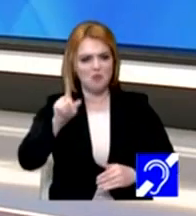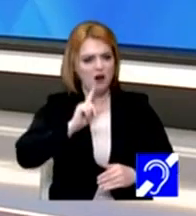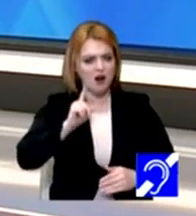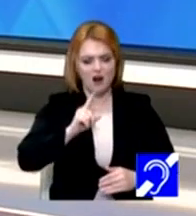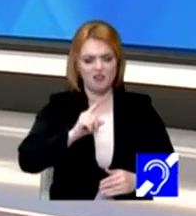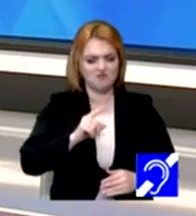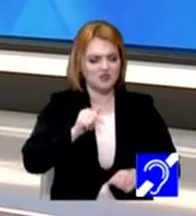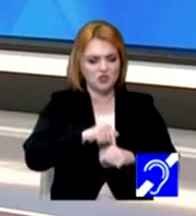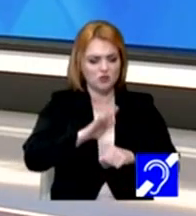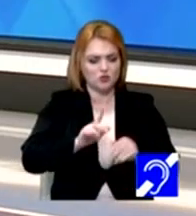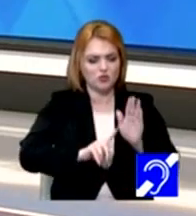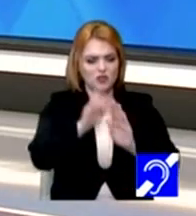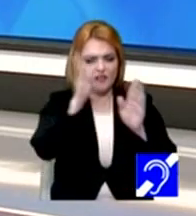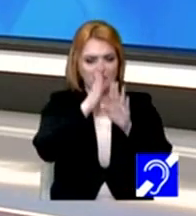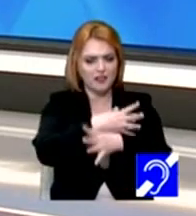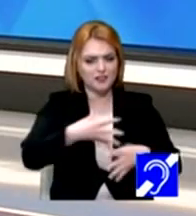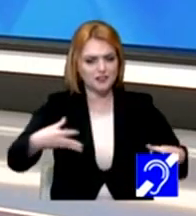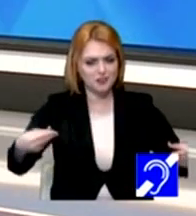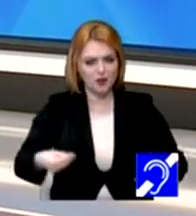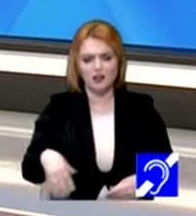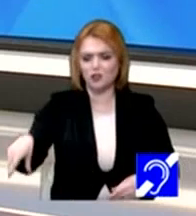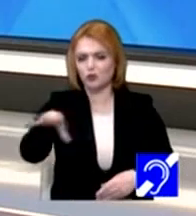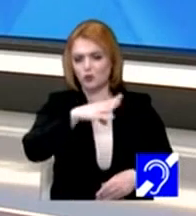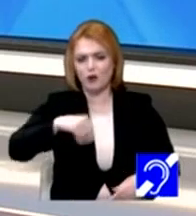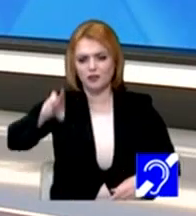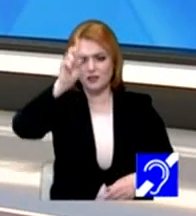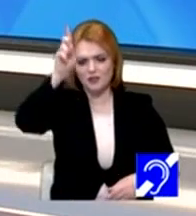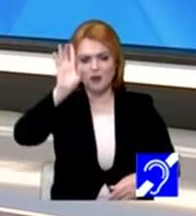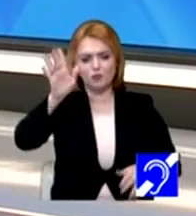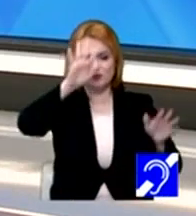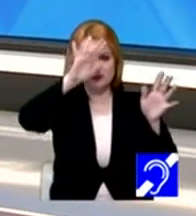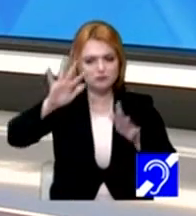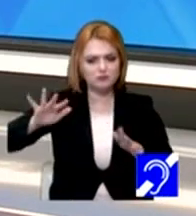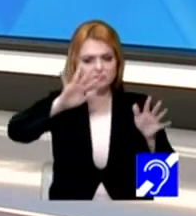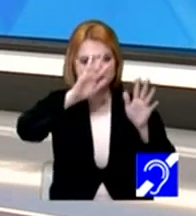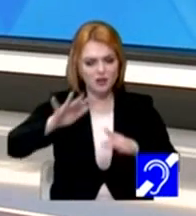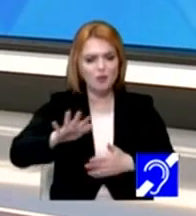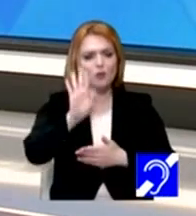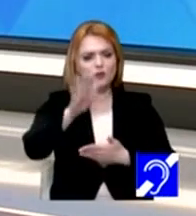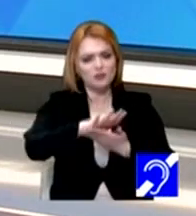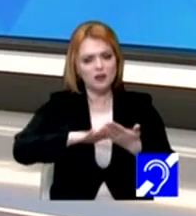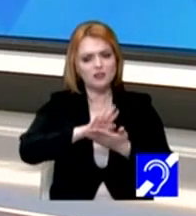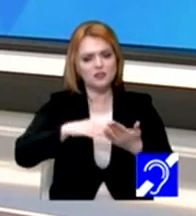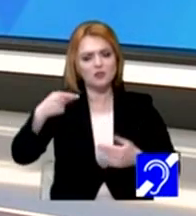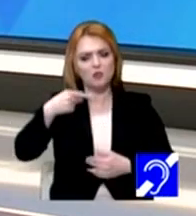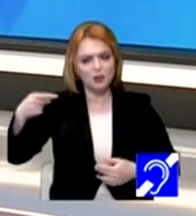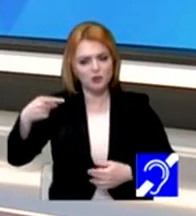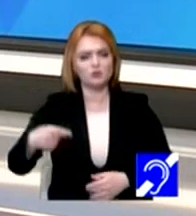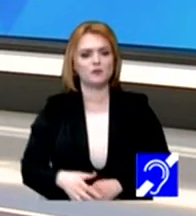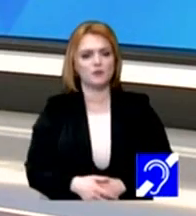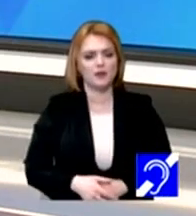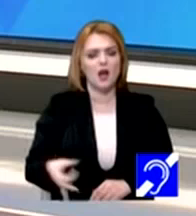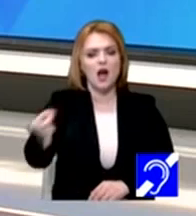întorc ninsorile, iar în toată țara o să ningă și mercurul din termometre continuă să coboare destul de mult sub 0 grade.